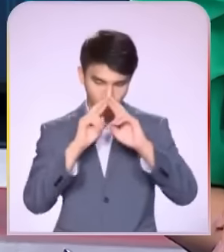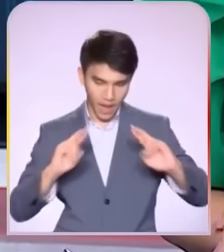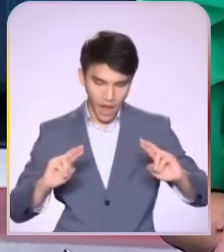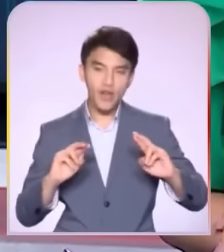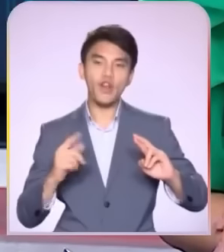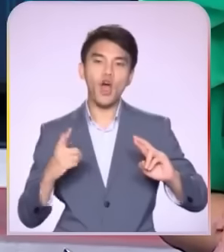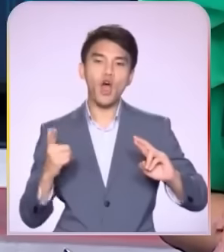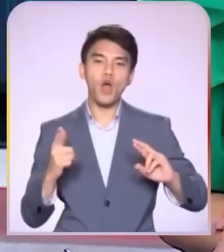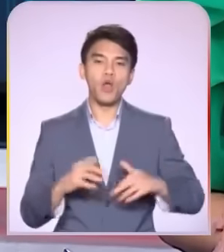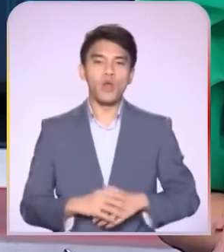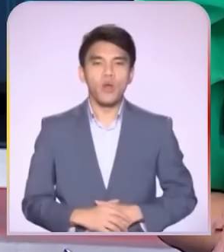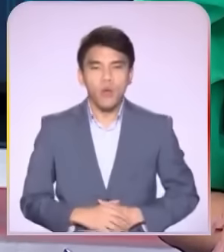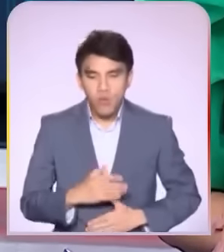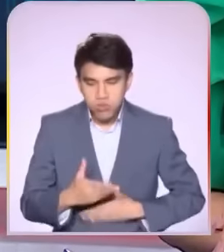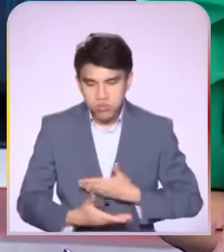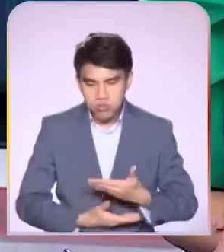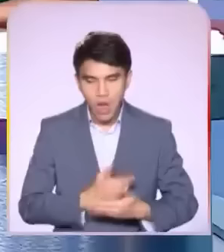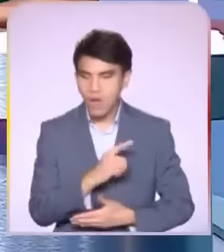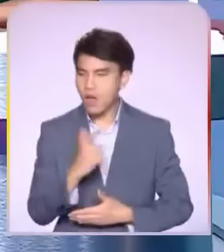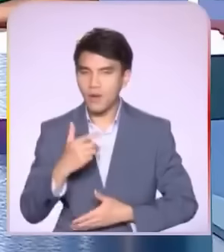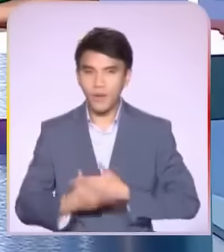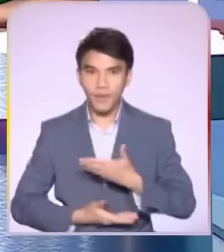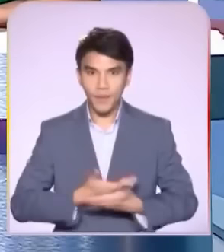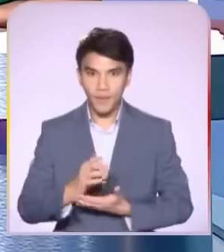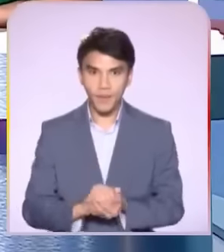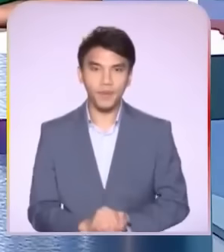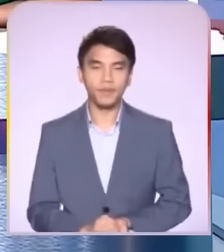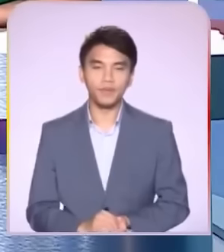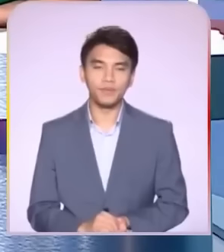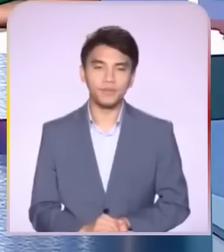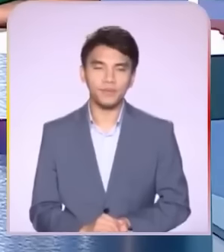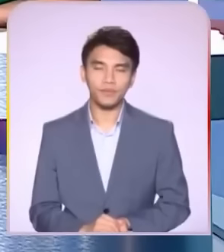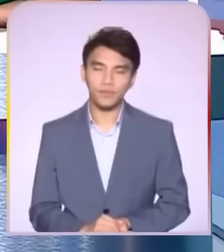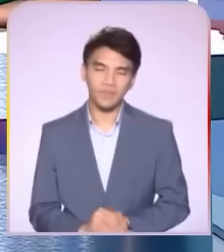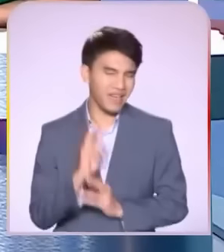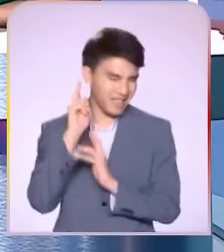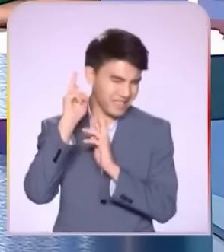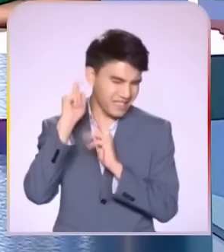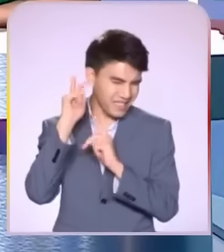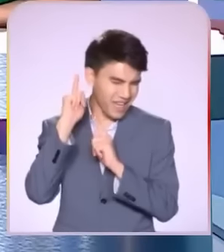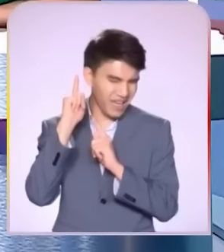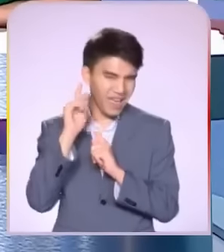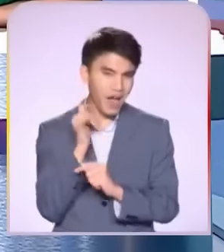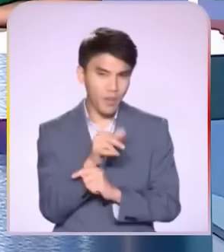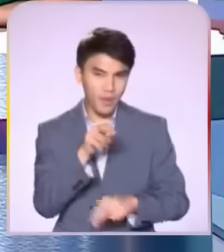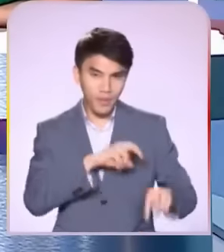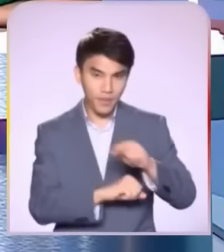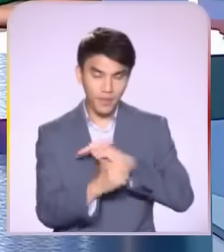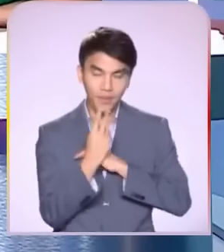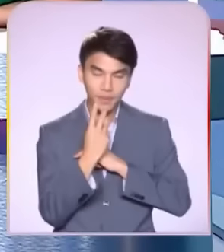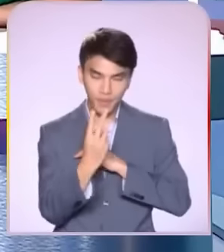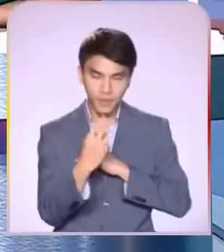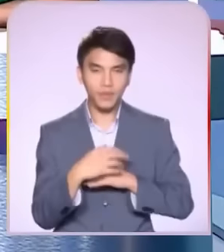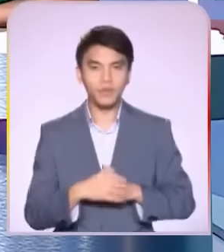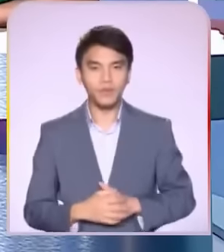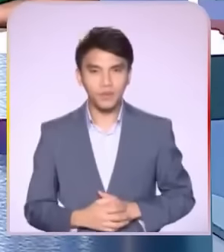แม่ตั๊กแล้วก็ไปขายทองคืนเลยนะฮะ ค ือไม่ขาดสายเลยนะฮะผู้สื่อข่าวของเราลงพื้นที่นะฮะพี่ดุงเนี่ยลงไปเลยนะครับไปติดต